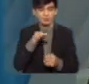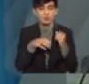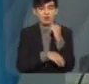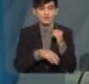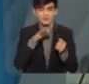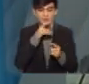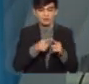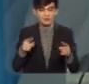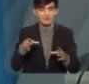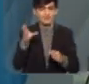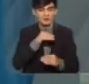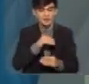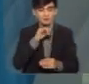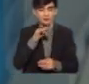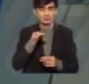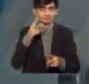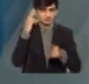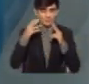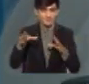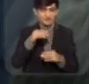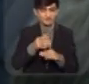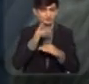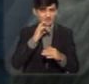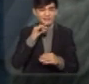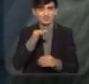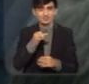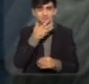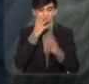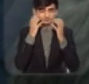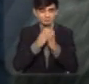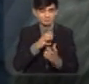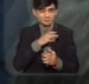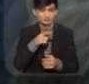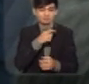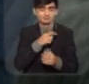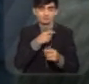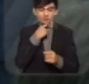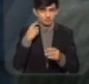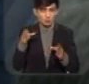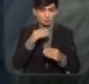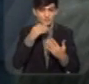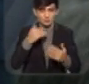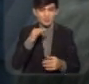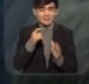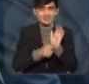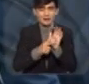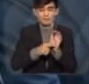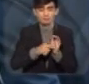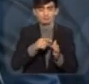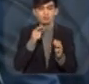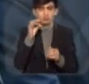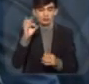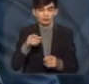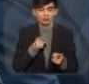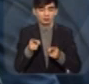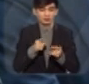уже обновили имидж, подстригли коротко волосы и сбрили бороды. Один из них, парализованный на 70%, Ермухан Айпкалиев,